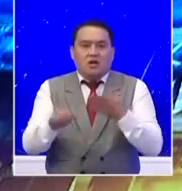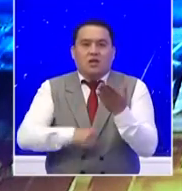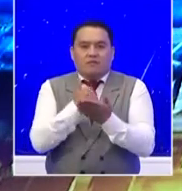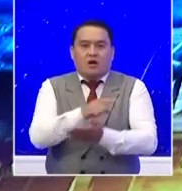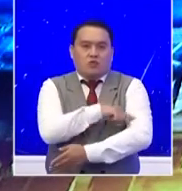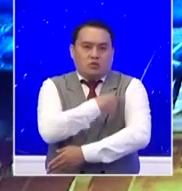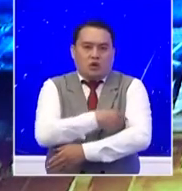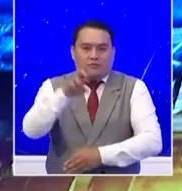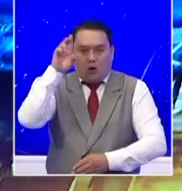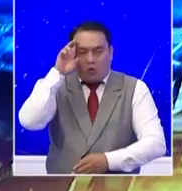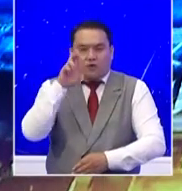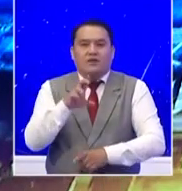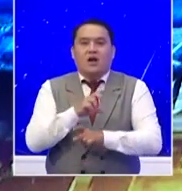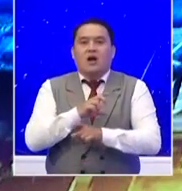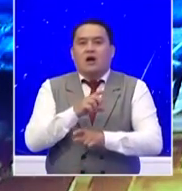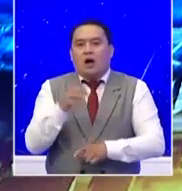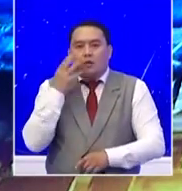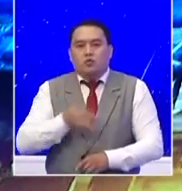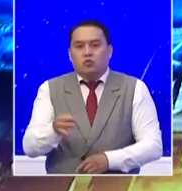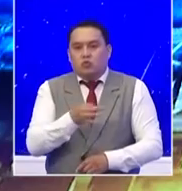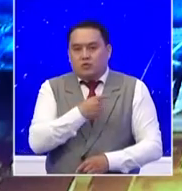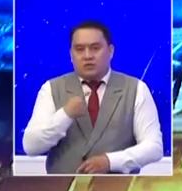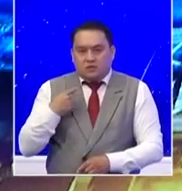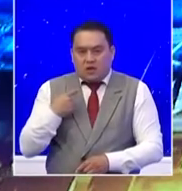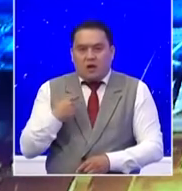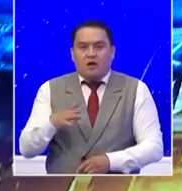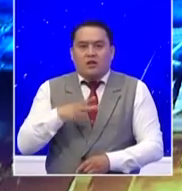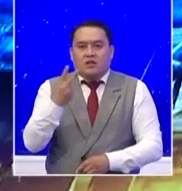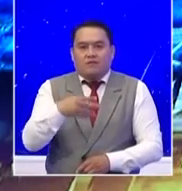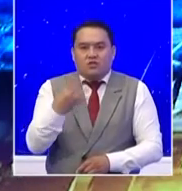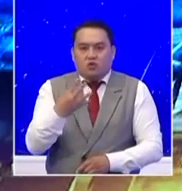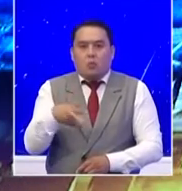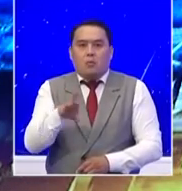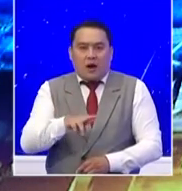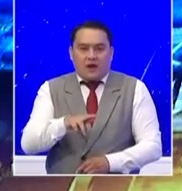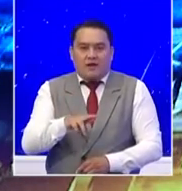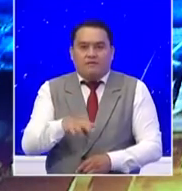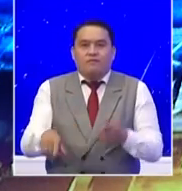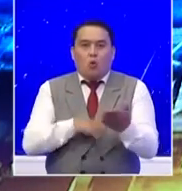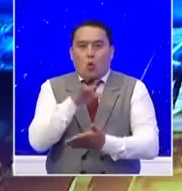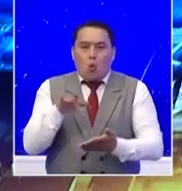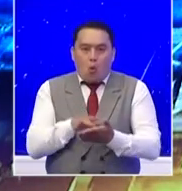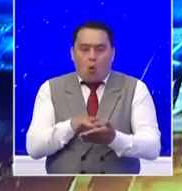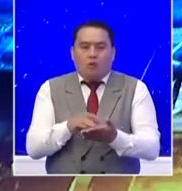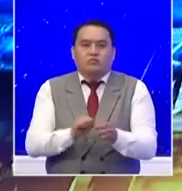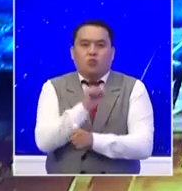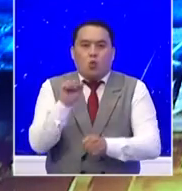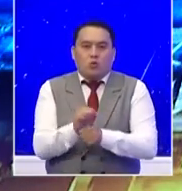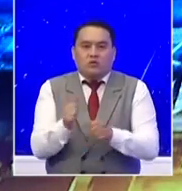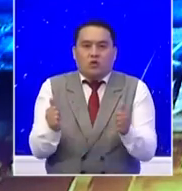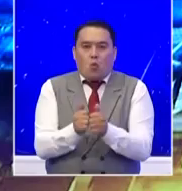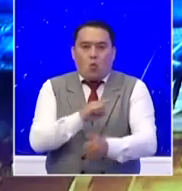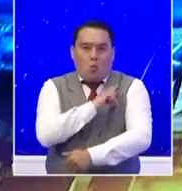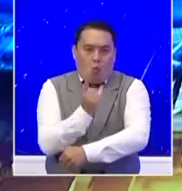постановлению главного государственного санитарного врача областного центра, от 24 мая текущего года в городе и на блокпостах в его